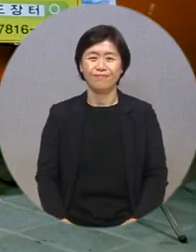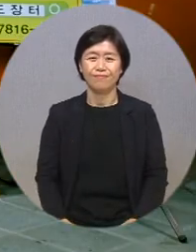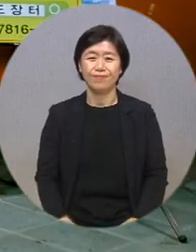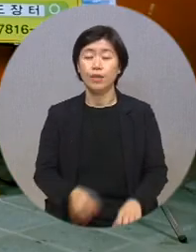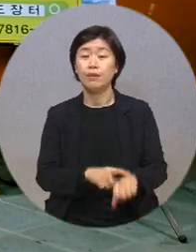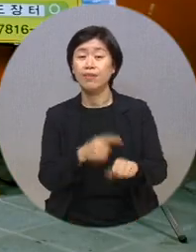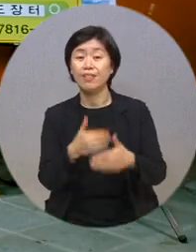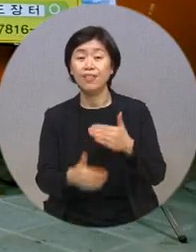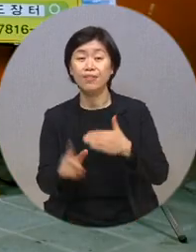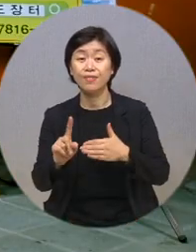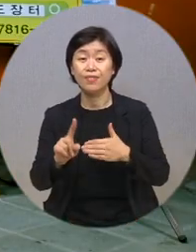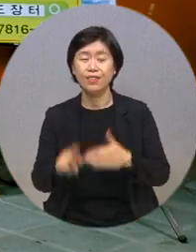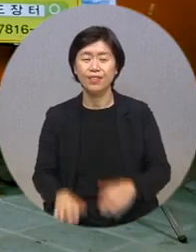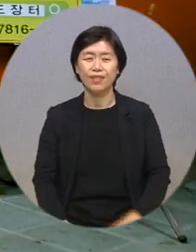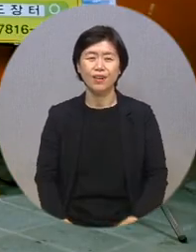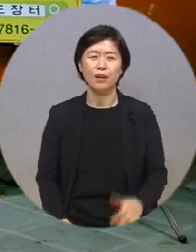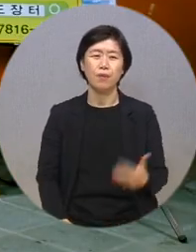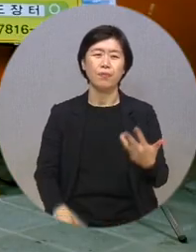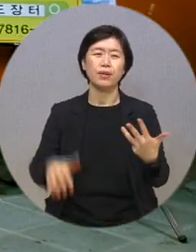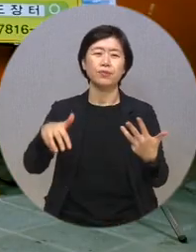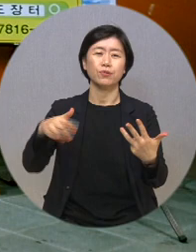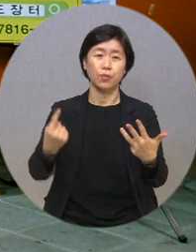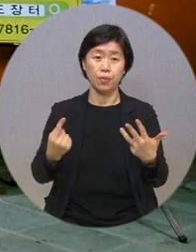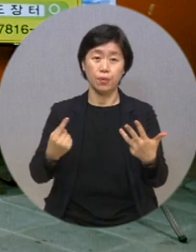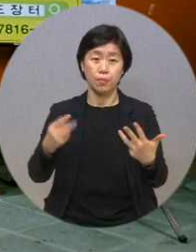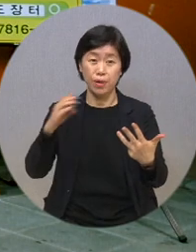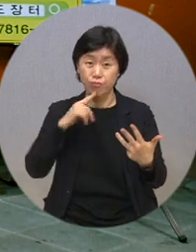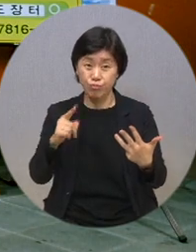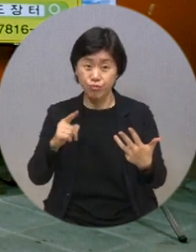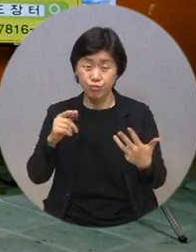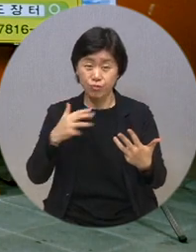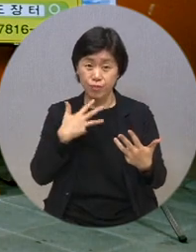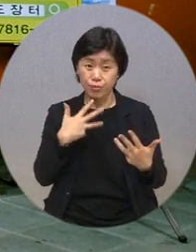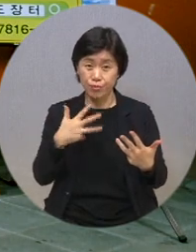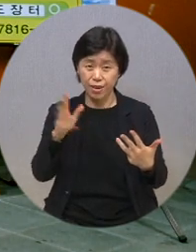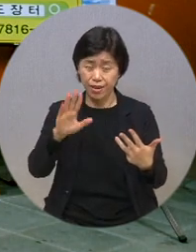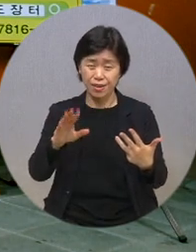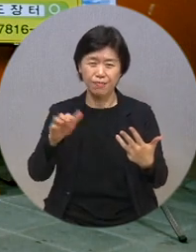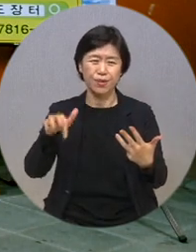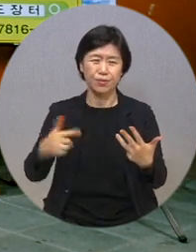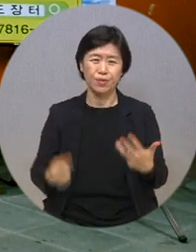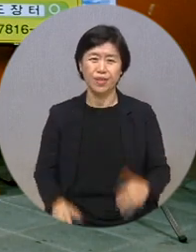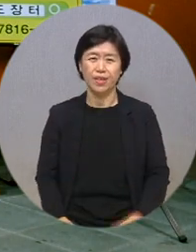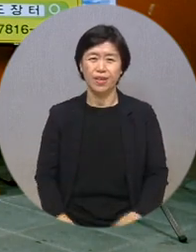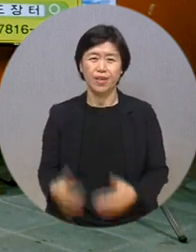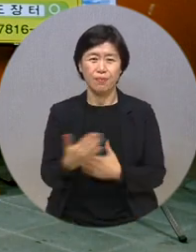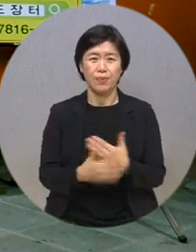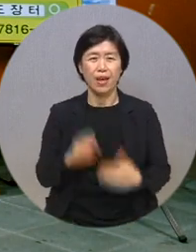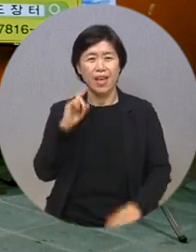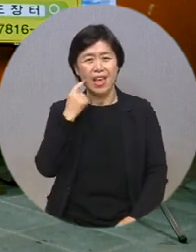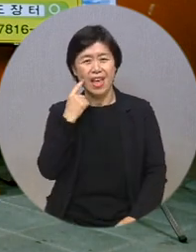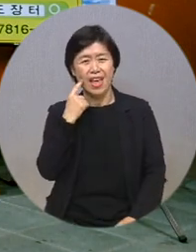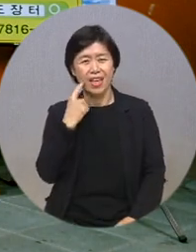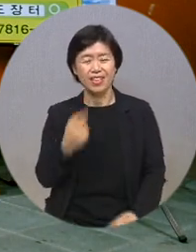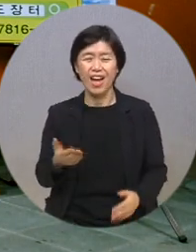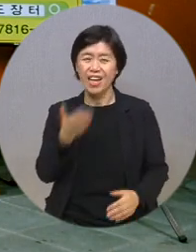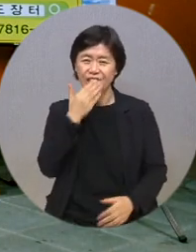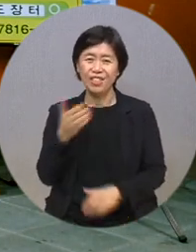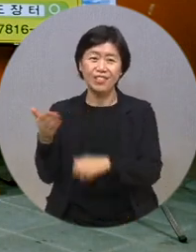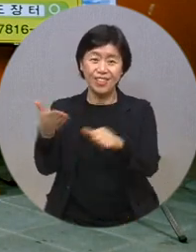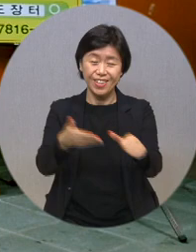끝났습니다. 몇 초요? 몇 초? 8분 남았습니다. 8분? 깔끔하게. 8초? 몸으로 마지막 예쁘게 예쁘게. 드셔보세요.